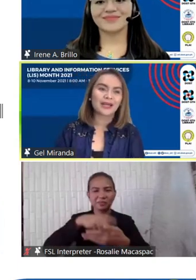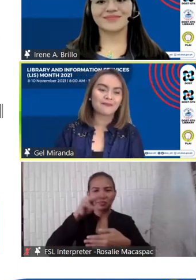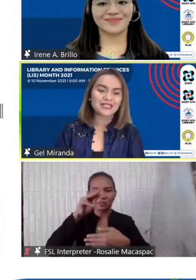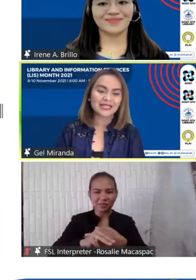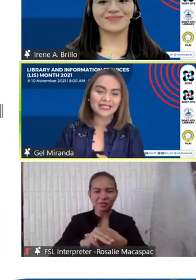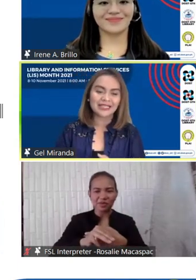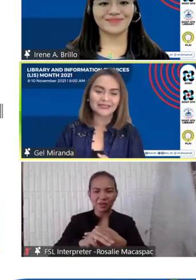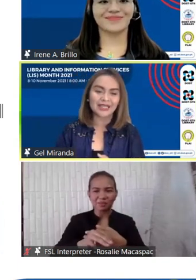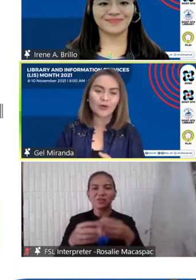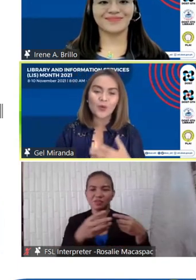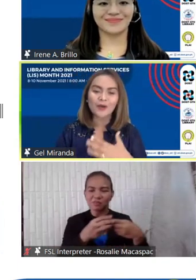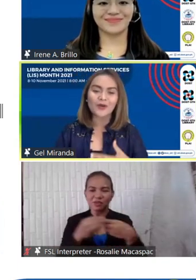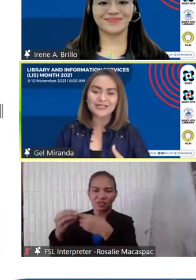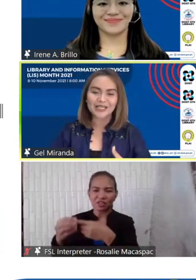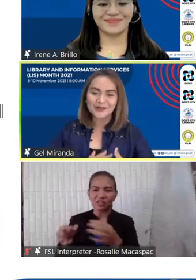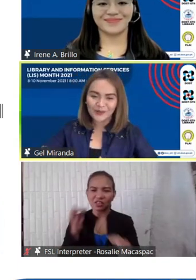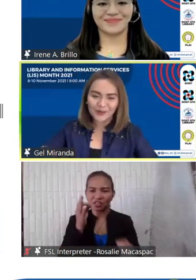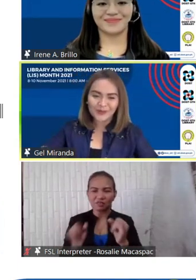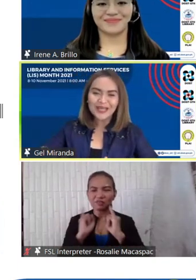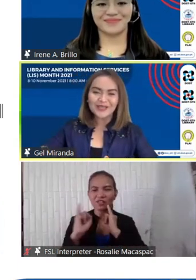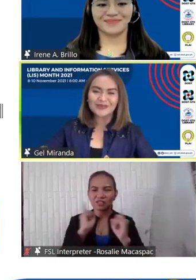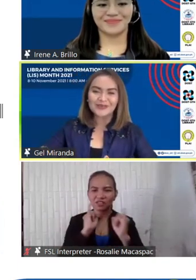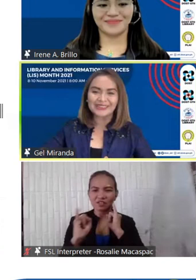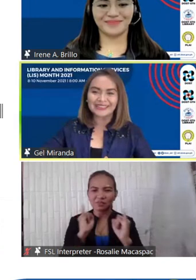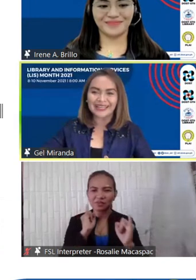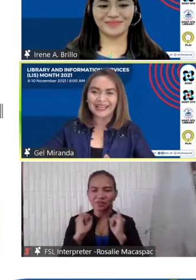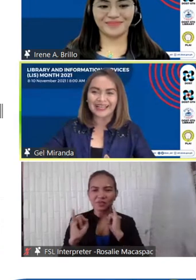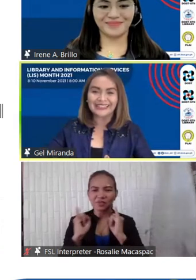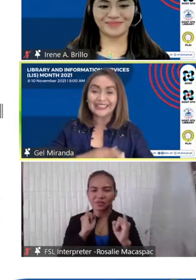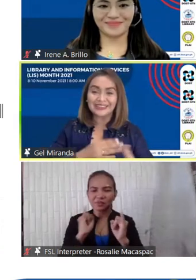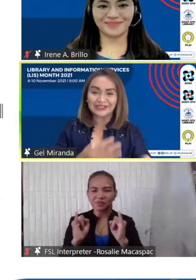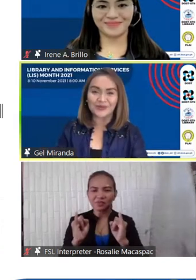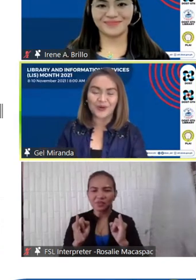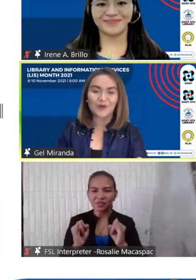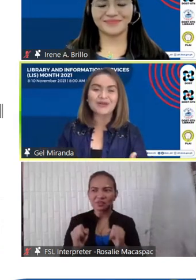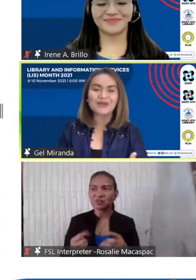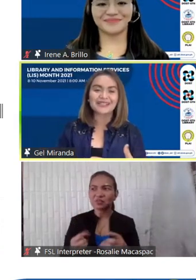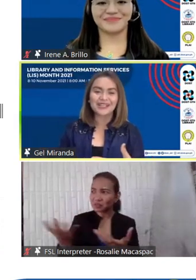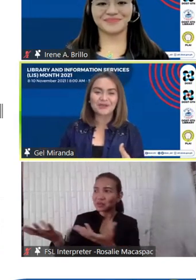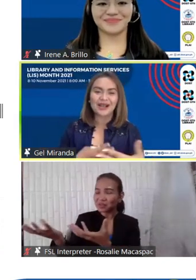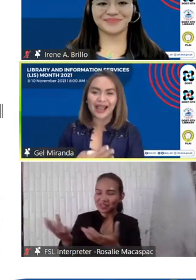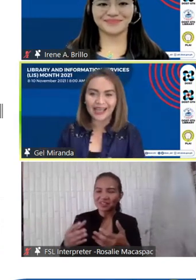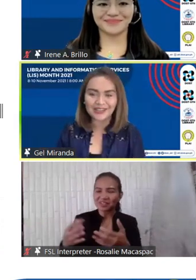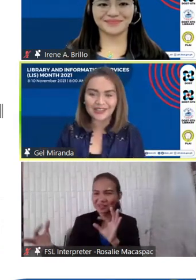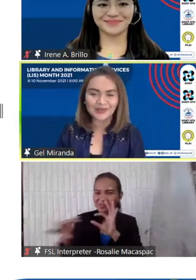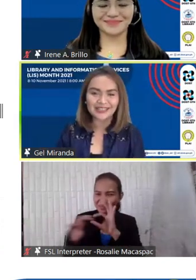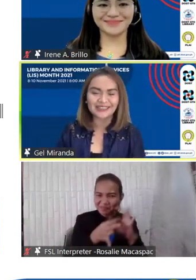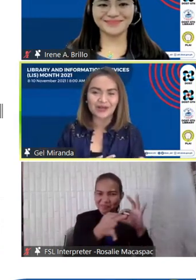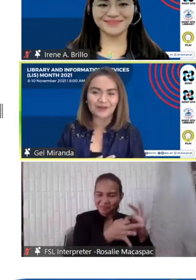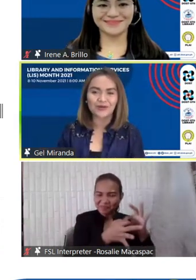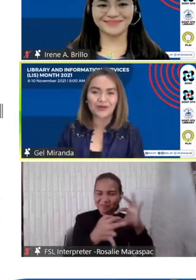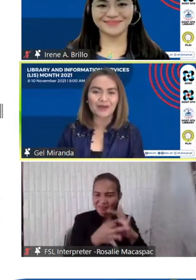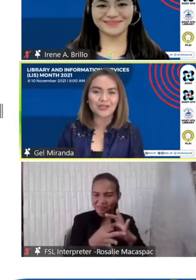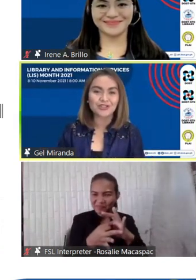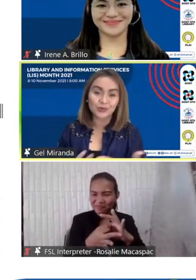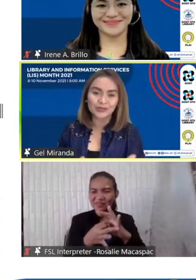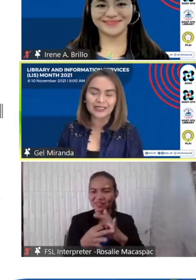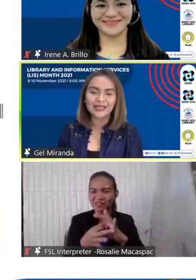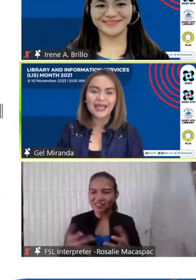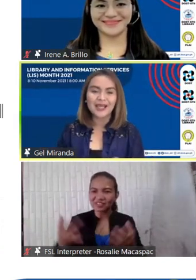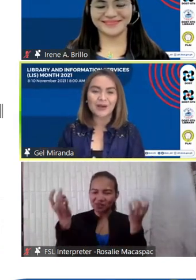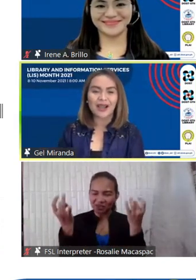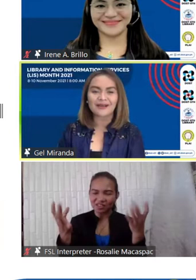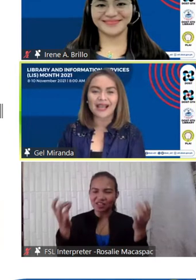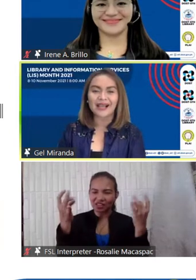Diba parang mas nagiging, nakukuha ko kasi yung loob nung ini-interview ko, mas nagiging magaan yung nagiging takbo ng aming